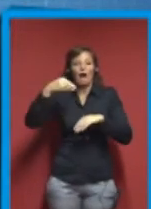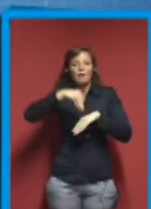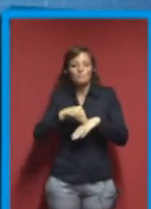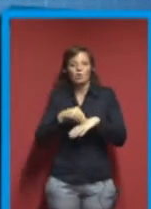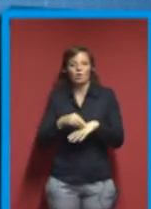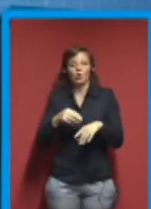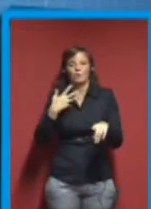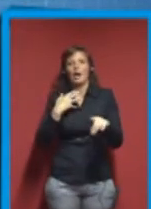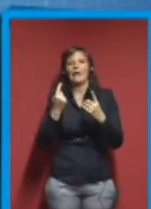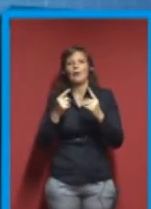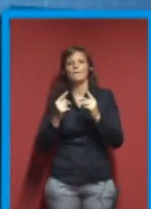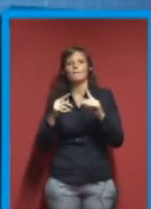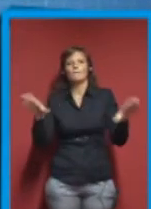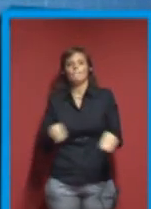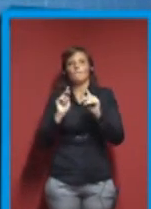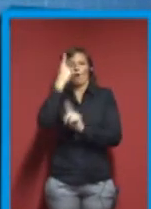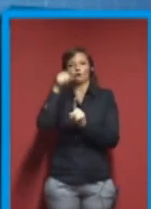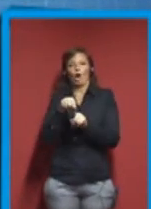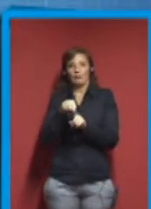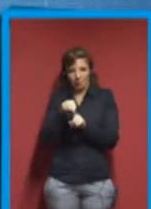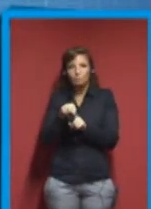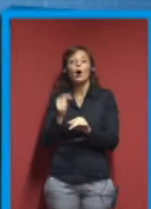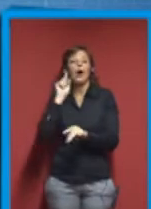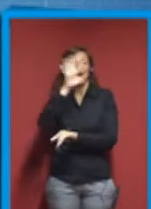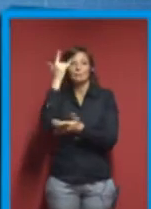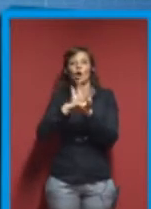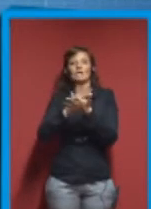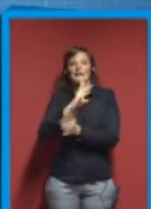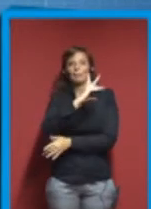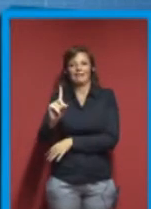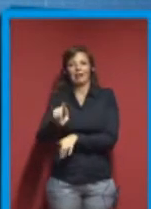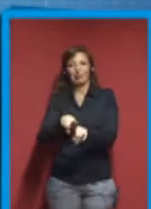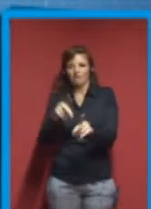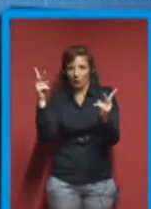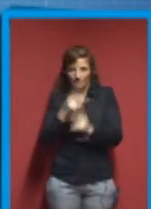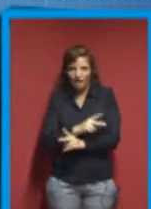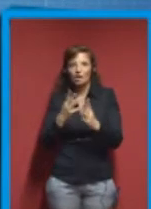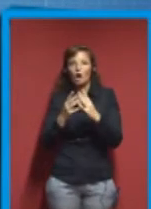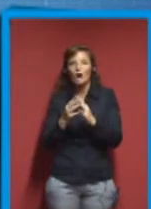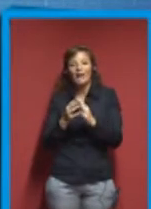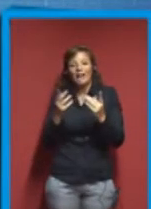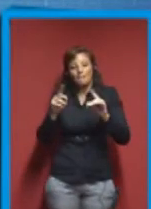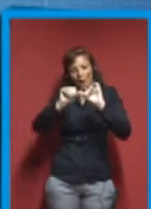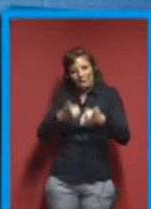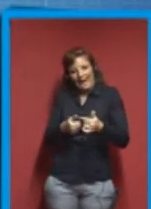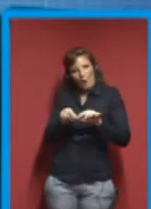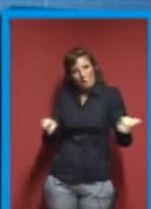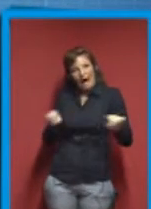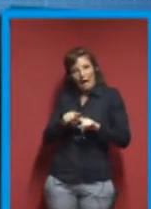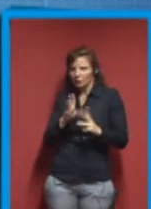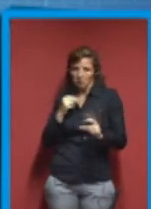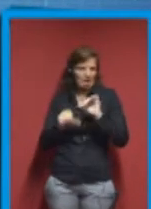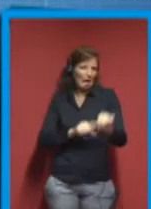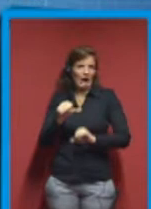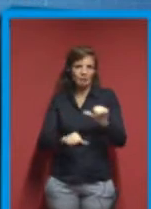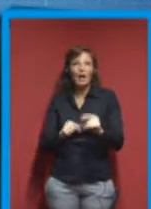prototipizzazione è incredibile, per esempio la stampa in 3D ha veramente cambiato il mondo della prototipizzazione e infatti prima ci volevano